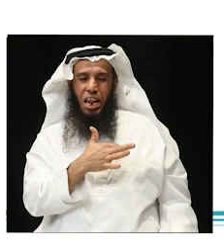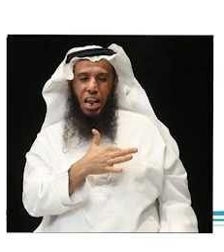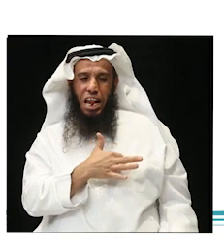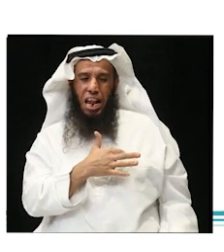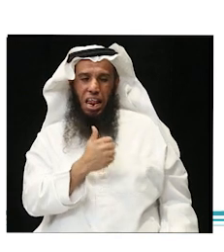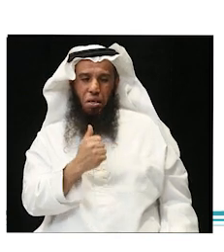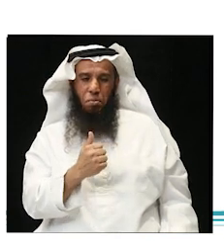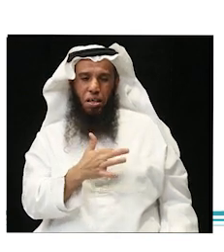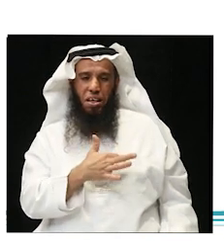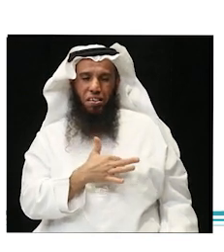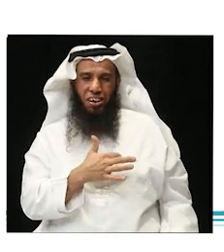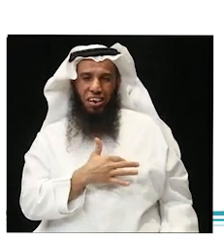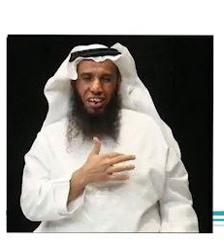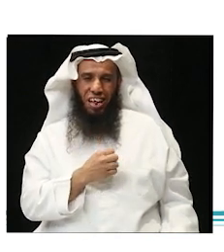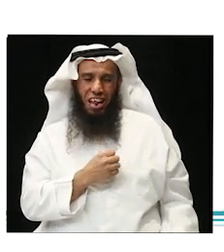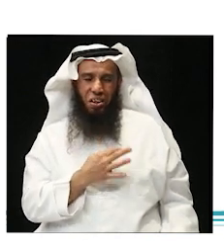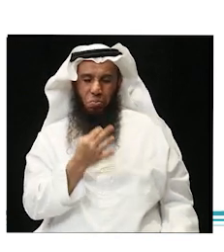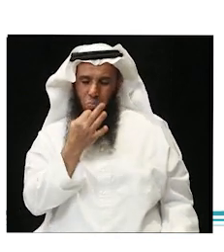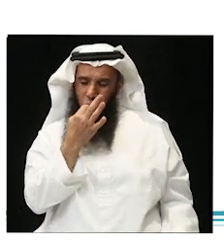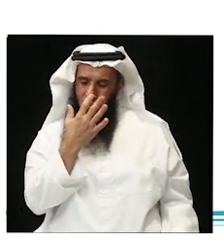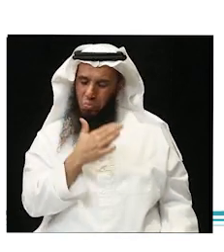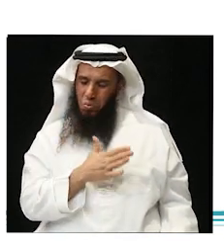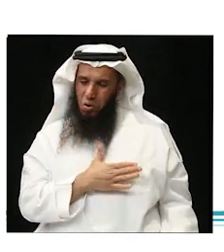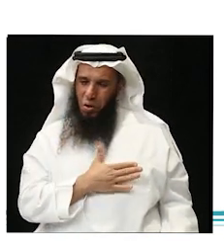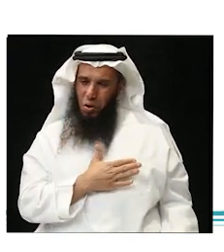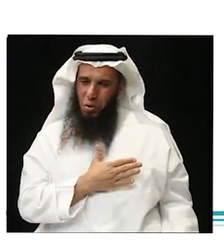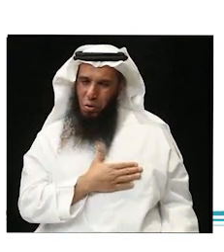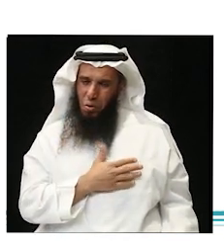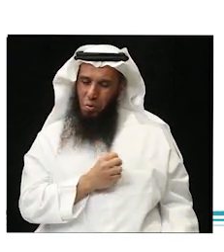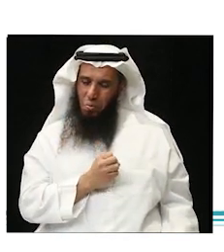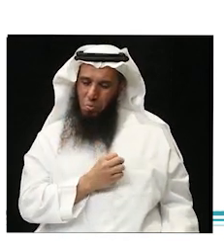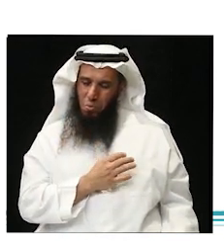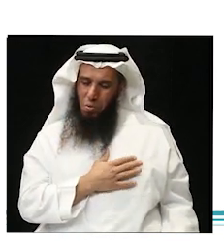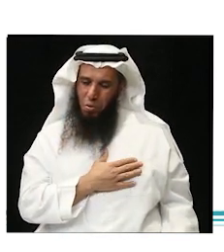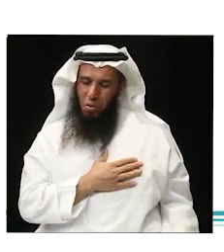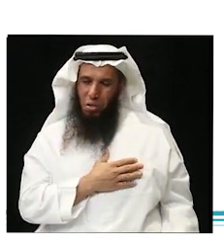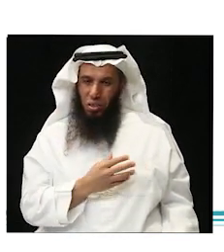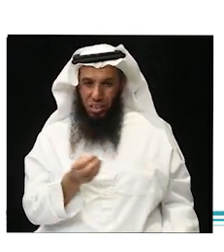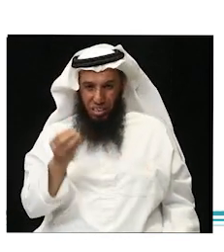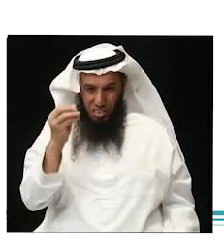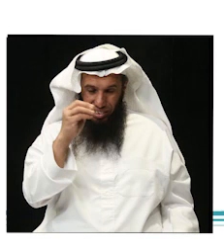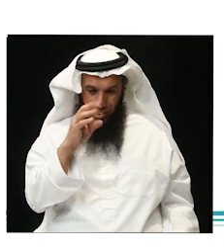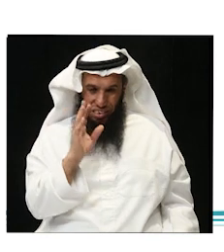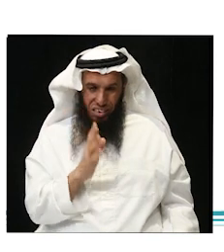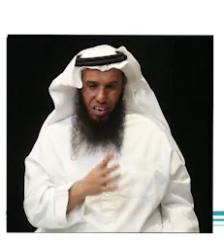محبة واستجابة وطاعة لله ورسوله، كلما انعكس على